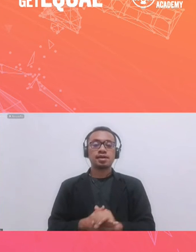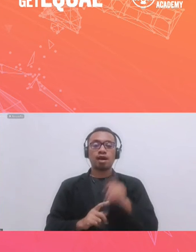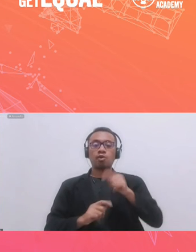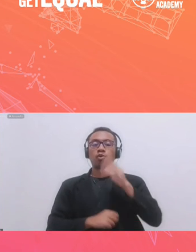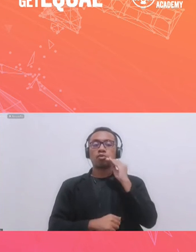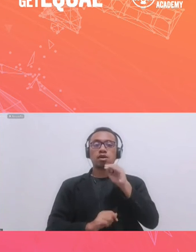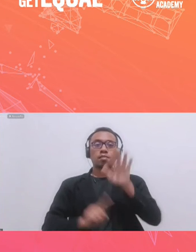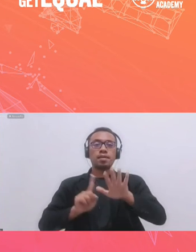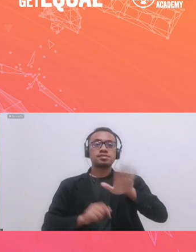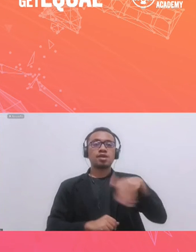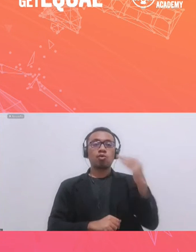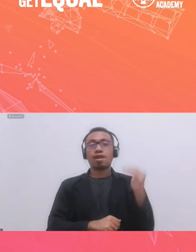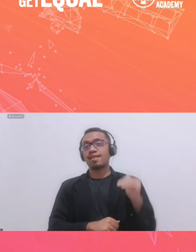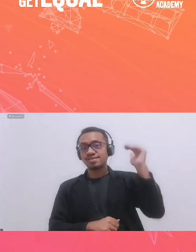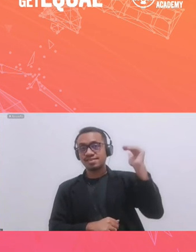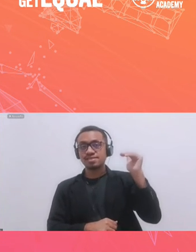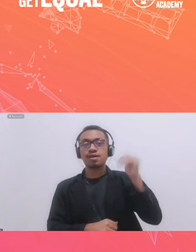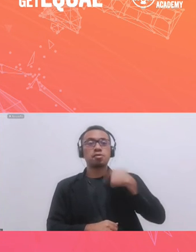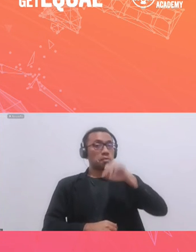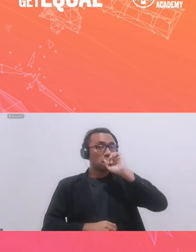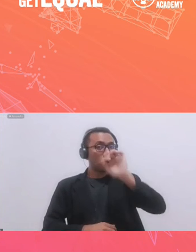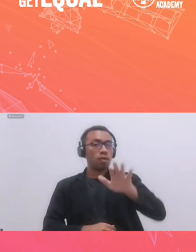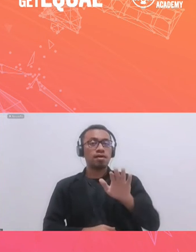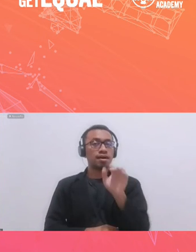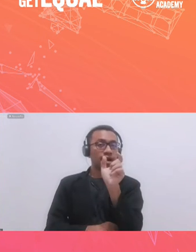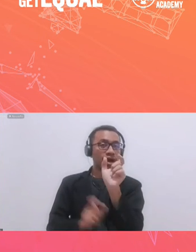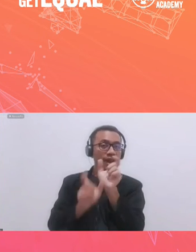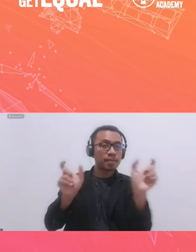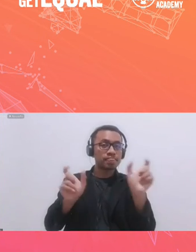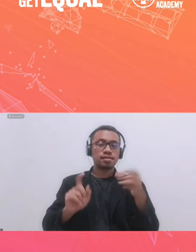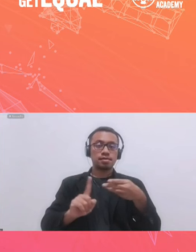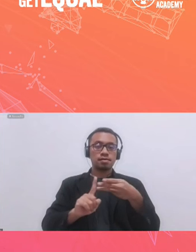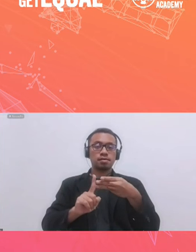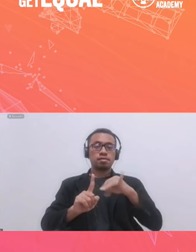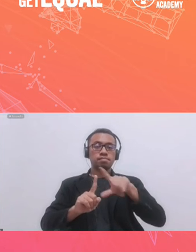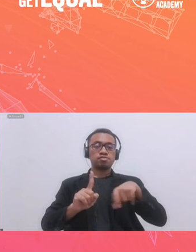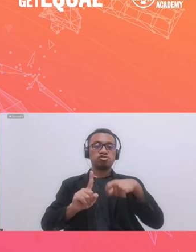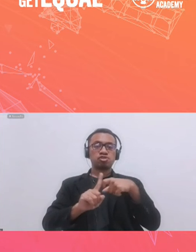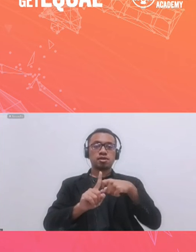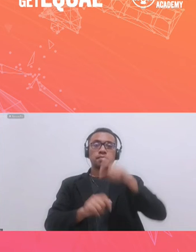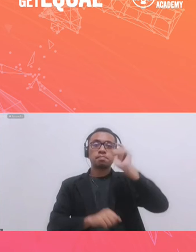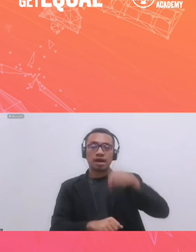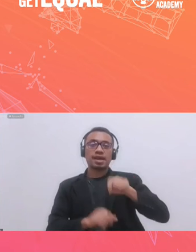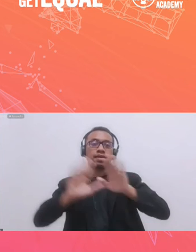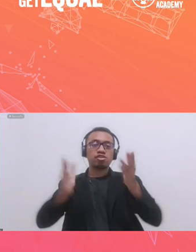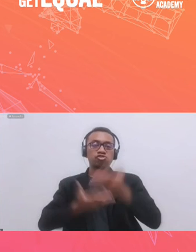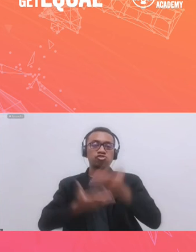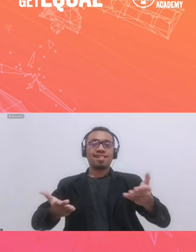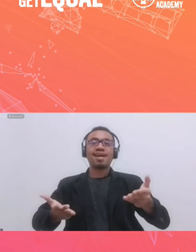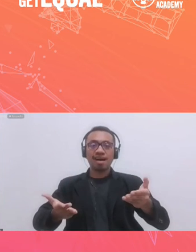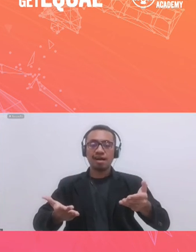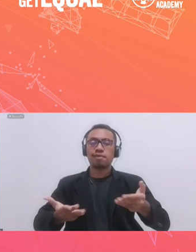saya katakan bijak menggunakan medsos ini, mereka sudah agak lebih paham, tapi terkadang-kadang dengan pengaruh-pengaruh